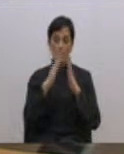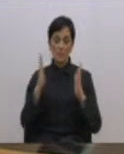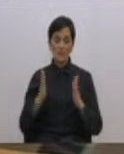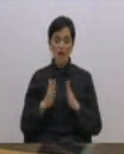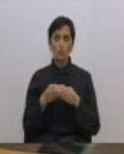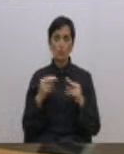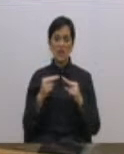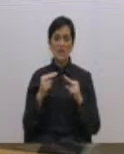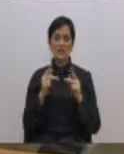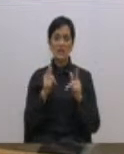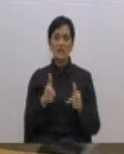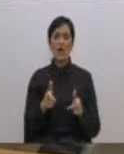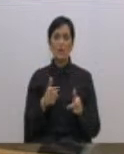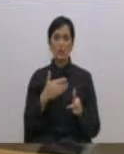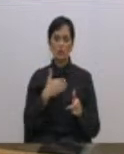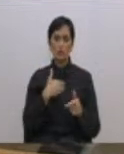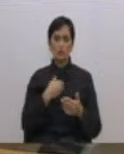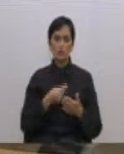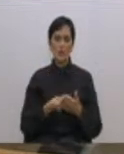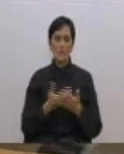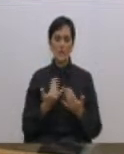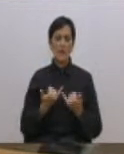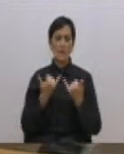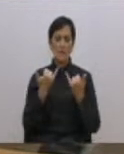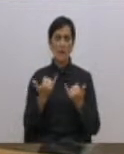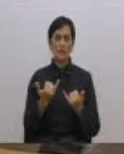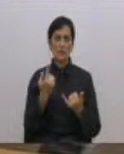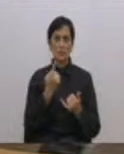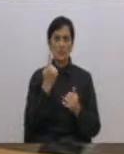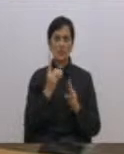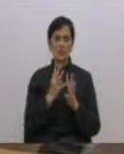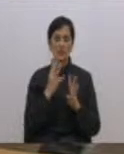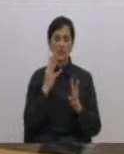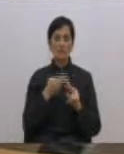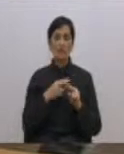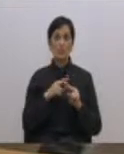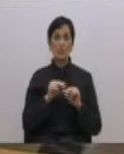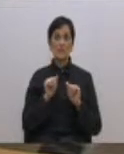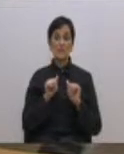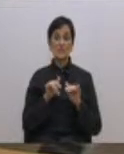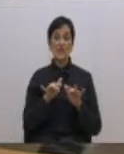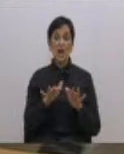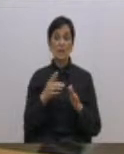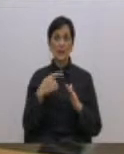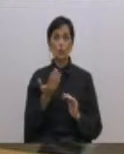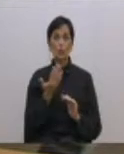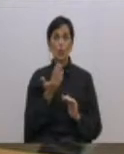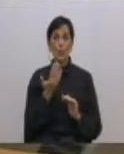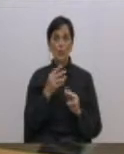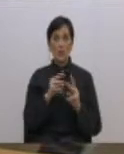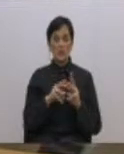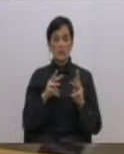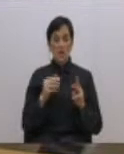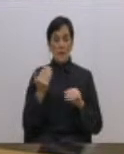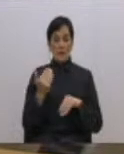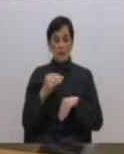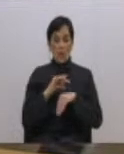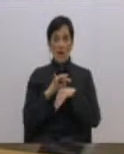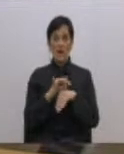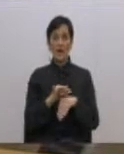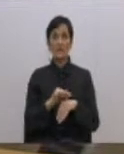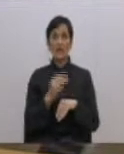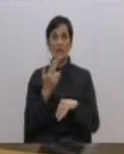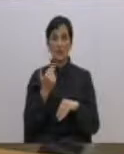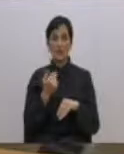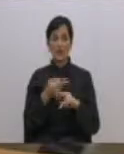mi-a Ma pati vistema pirul rikshi, im sakmianovic tangamom dinar romosat stroiceva, da